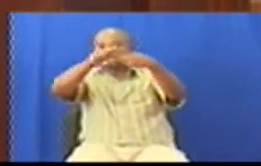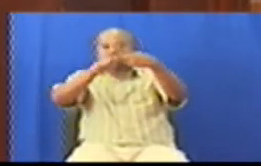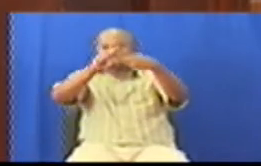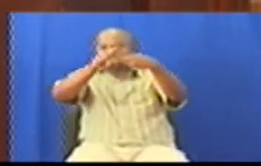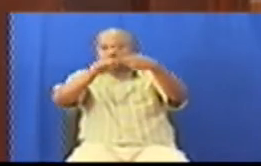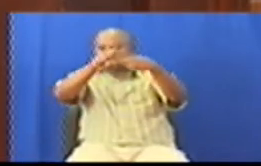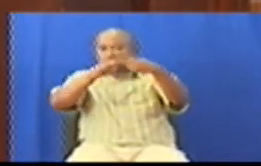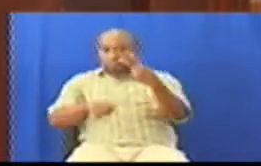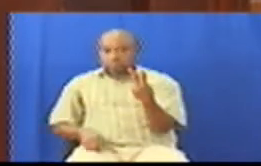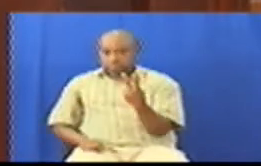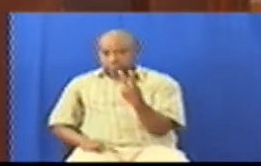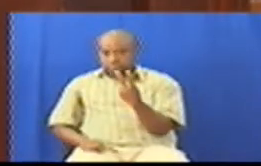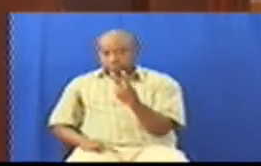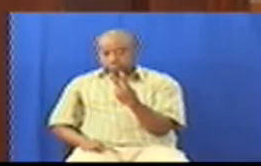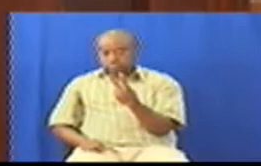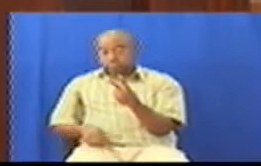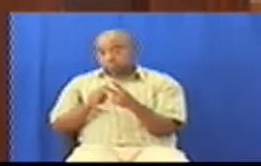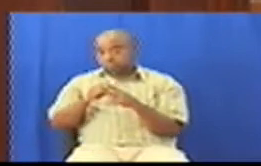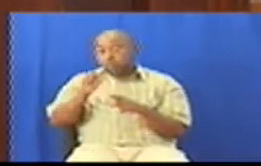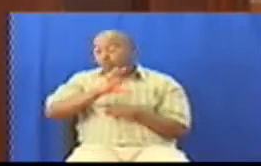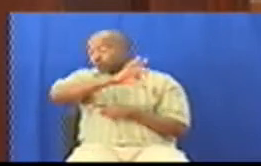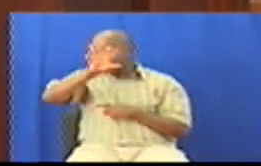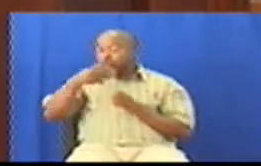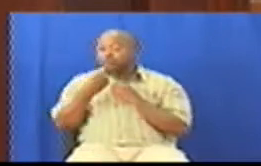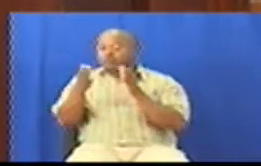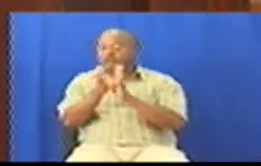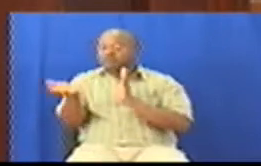Mheshimiwa Spika, wachangiaji wote waliosimama